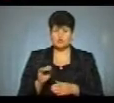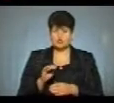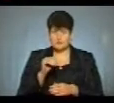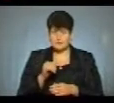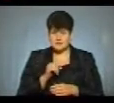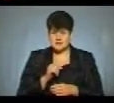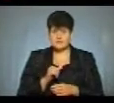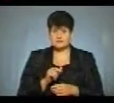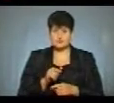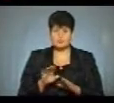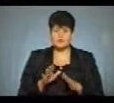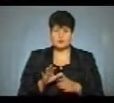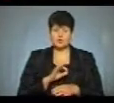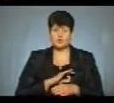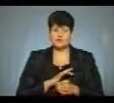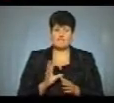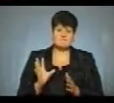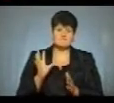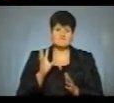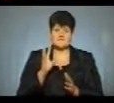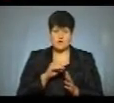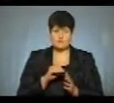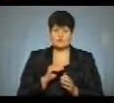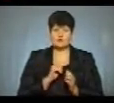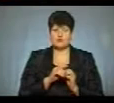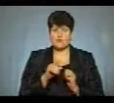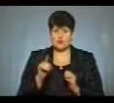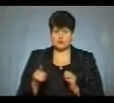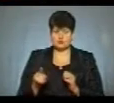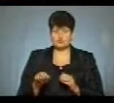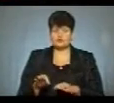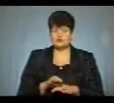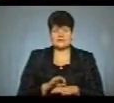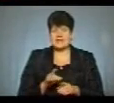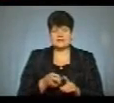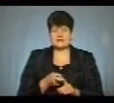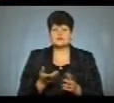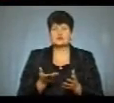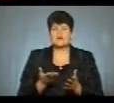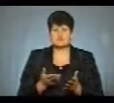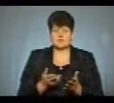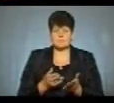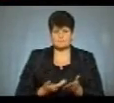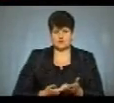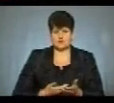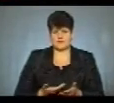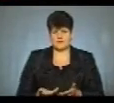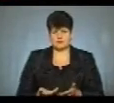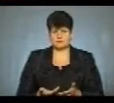в такому випадку доходи враховувались кожному із подружжя, незалежно від того, де вони